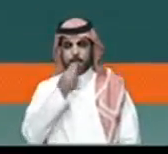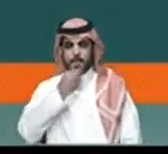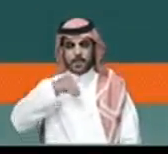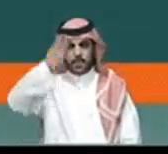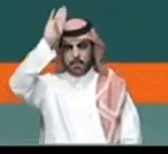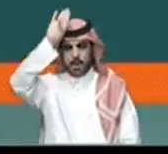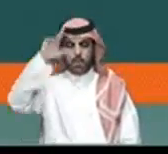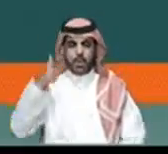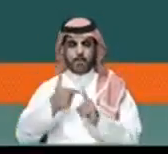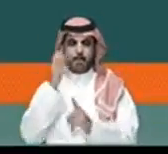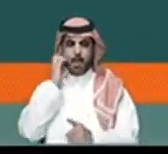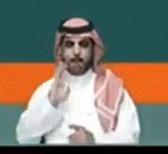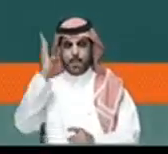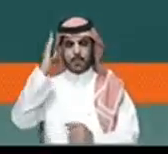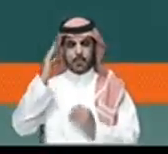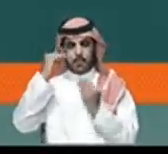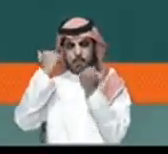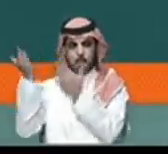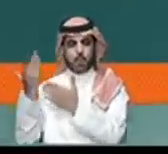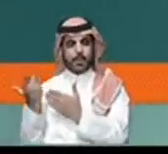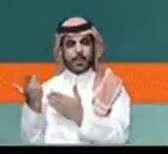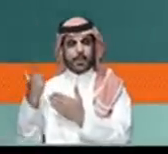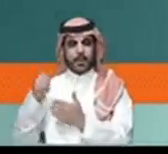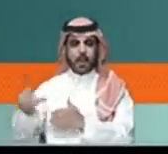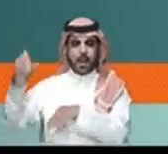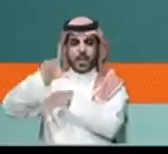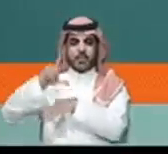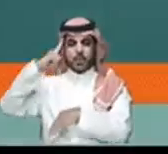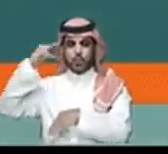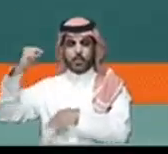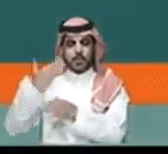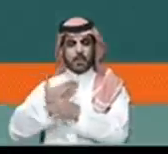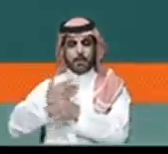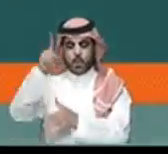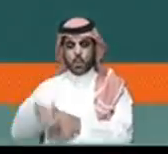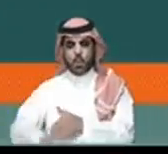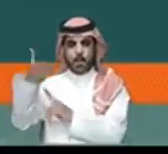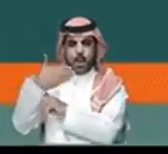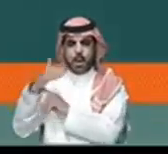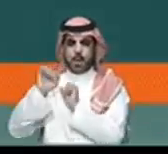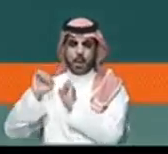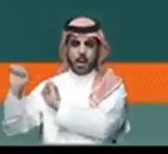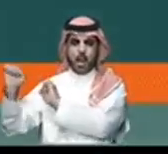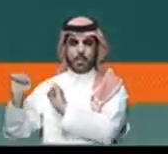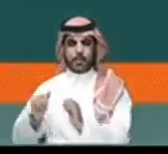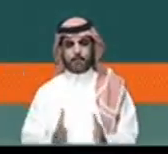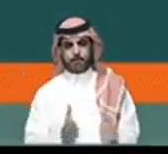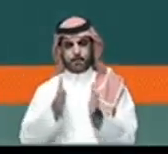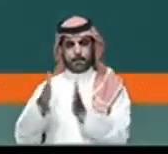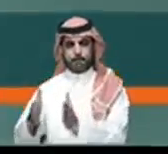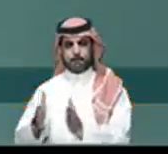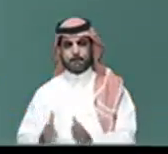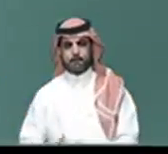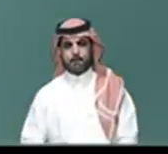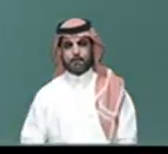خادم الحرمين الشريفين وسمو ولي العهد والان رئيس جمهوريه الصومال الفيدراليه بمناسبه ذكرى استقلال بلاده